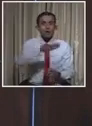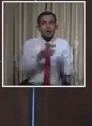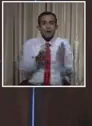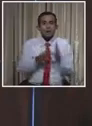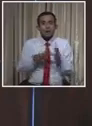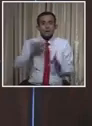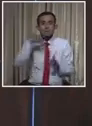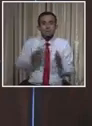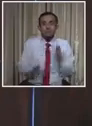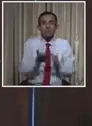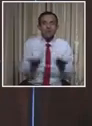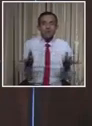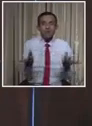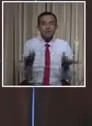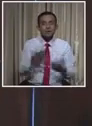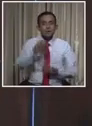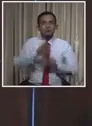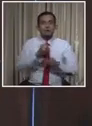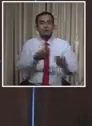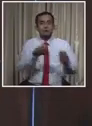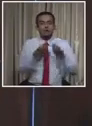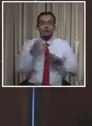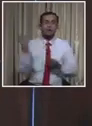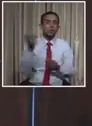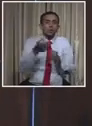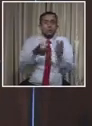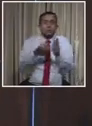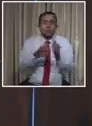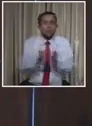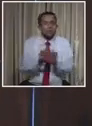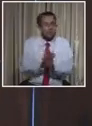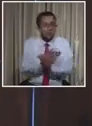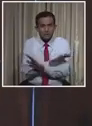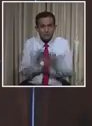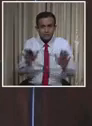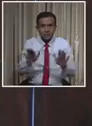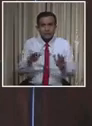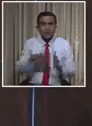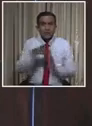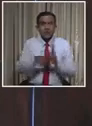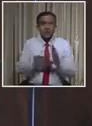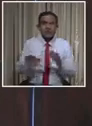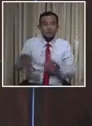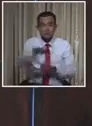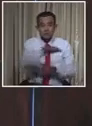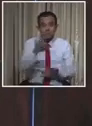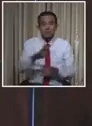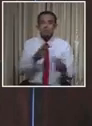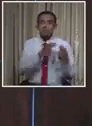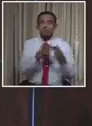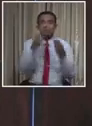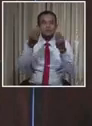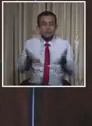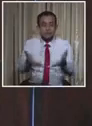නැහැ කියලා. ඒ නිසා අපි මේ ආණ්ඩුව ගත්තේ කාටවත් බය කටයුතු කරන්න නෙවෙයි. අපි මේ රටේ පොදු මහ ජනතාවගේ යුතුකම් ඉෂ්ට